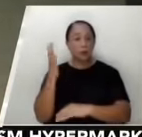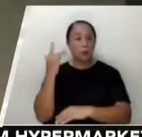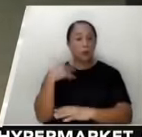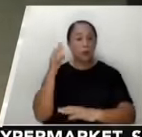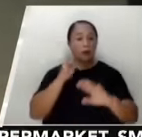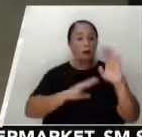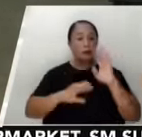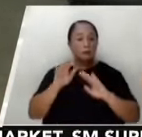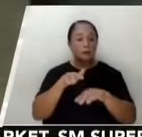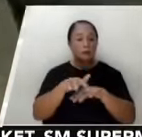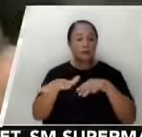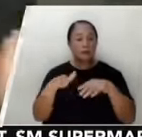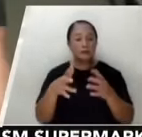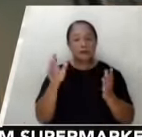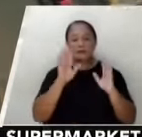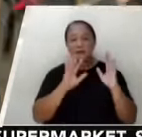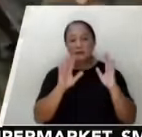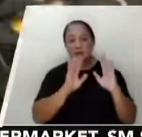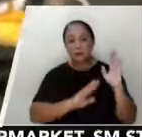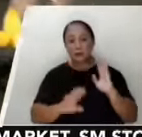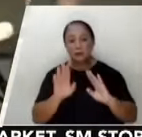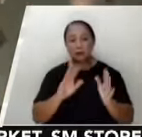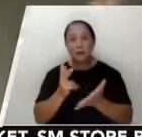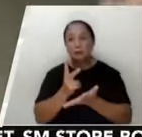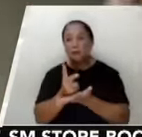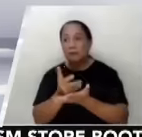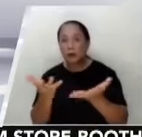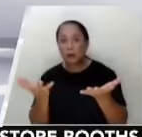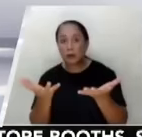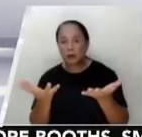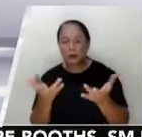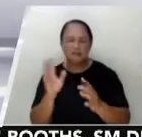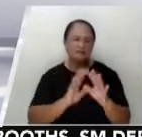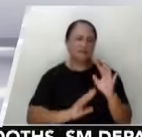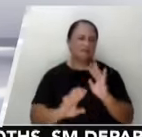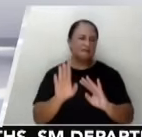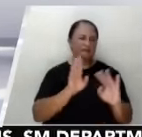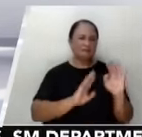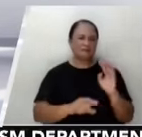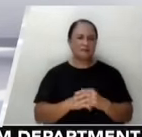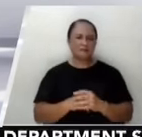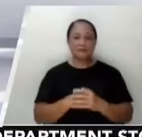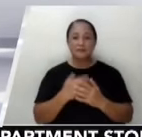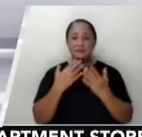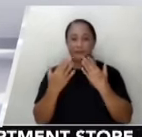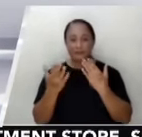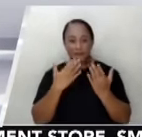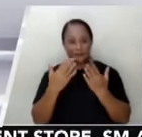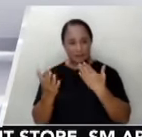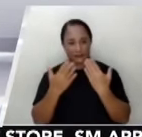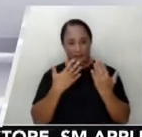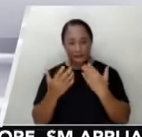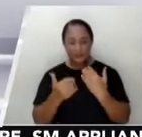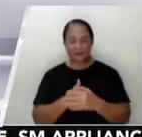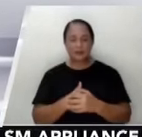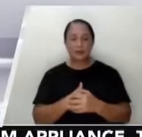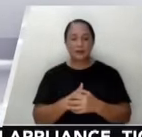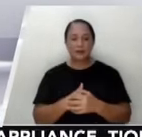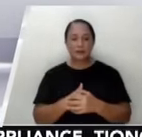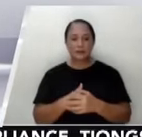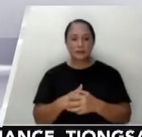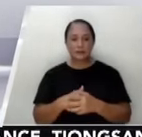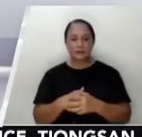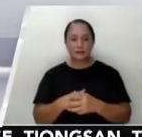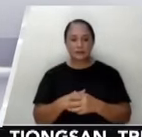traffic, problema rin ang parking. Atom? Maraming salamat, Joan Ponsoy ng GMA Regional TV, One